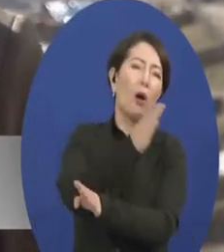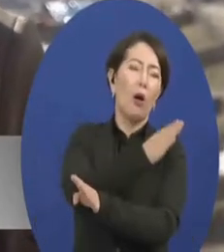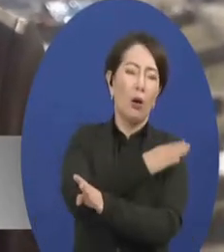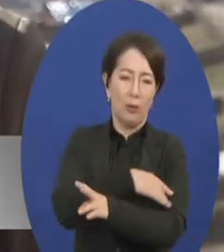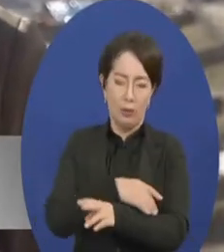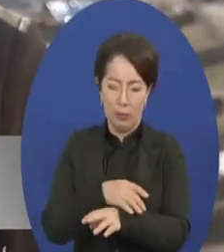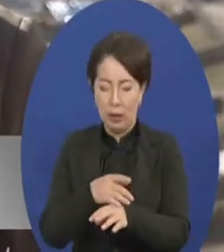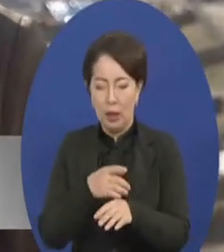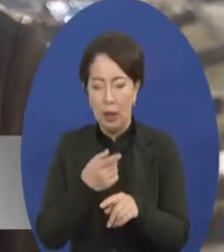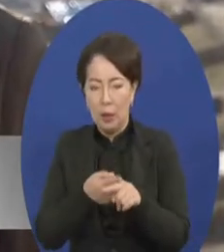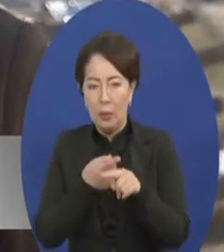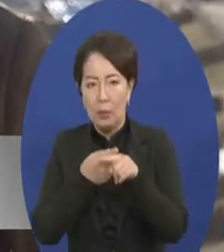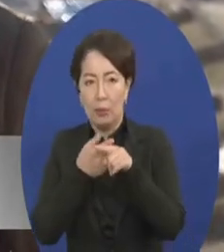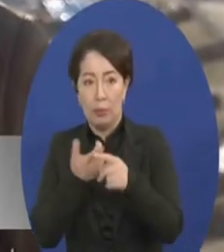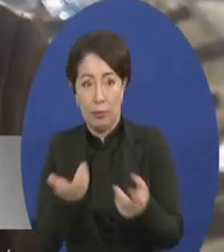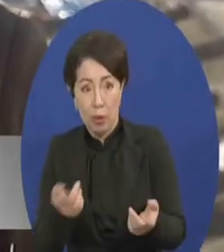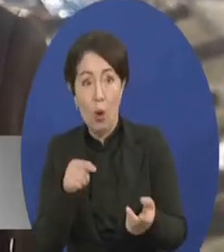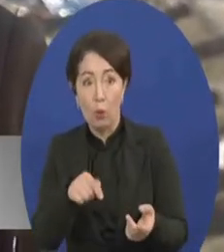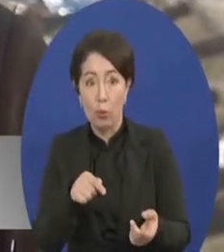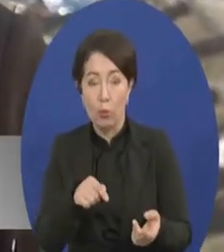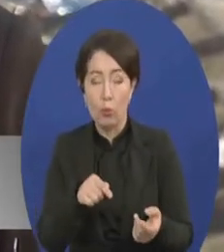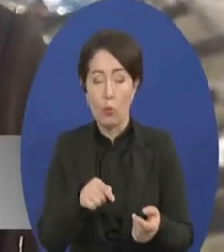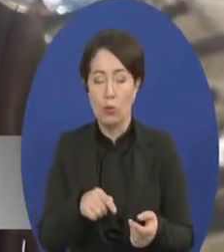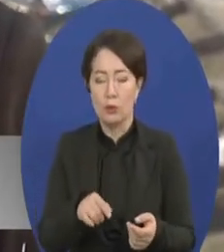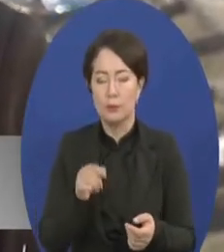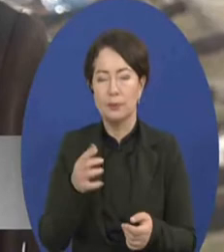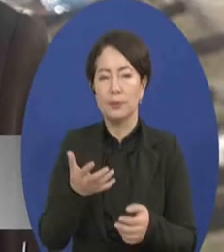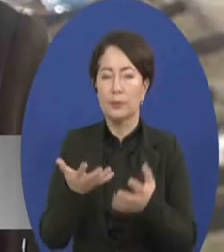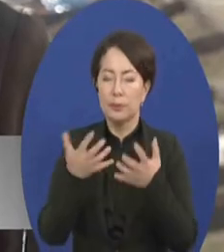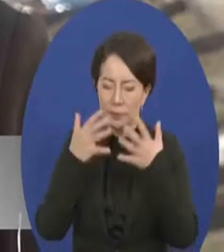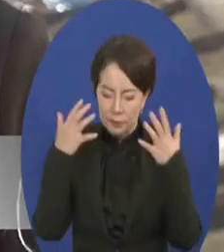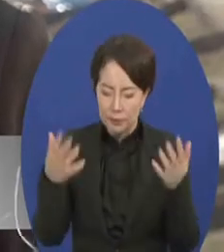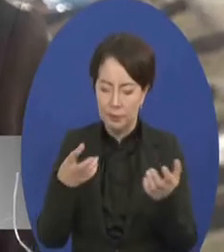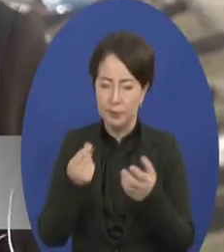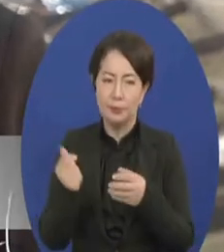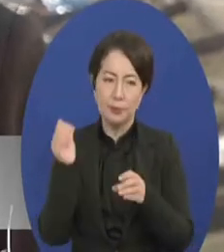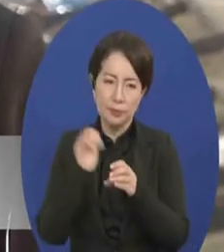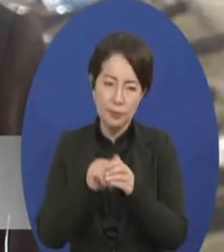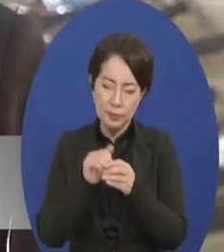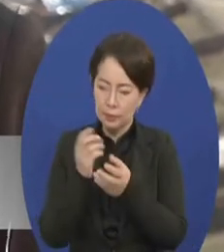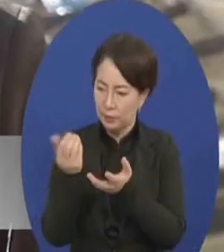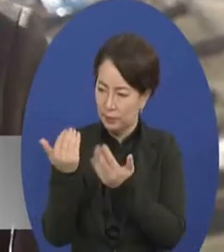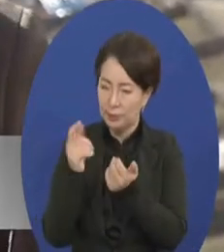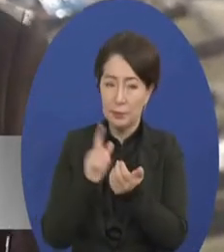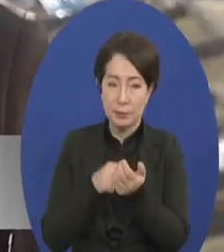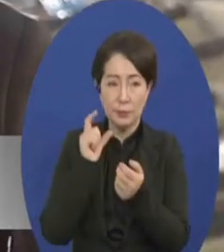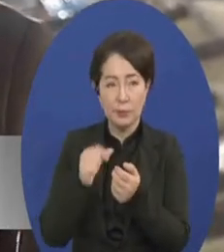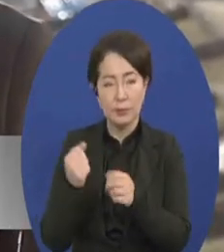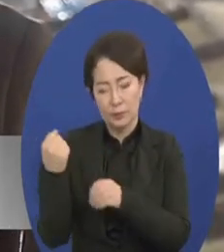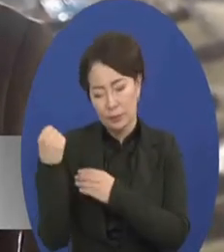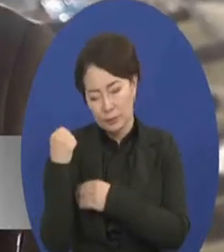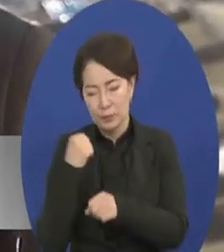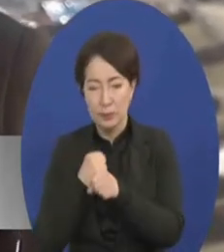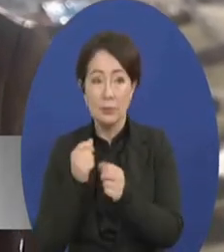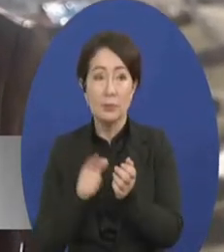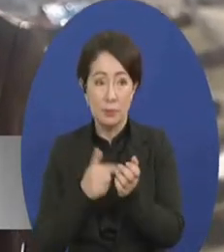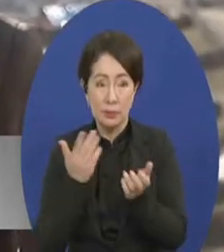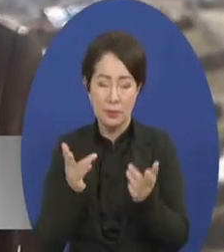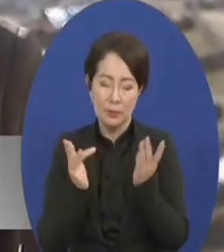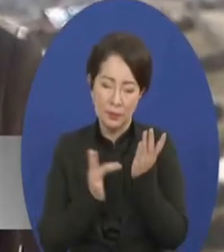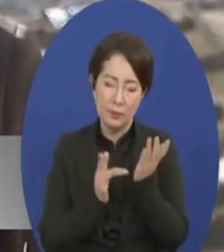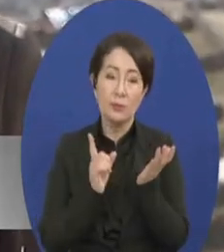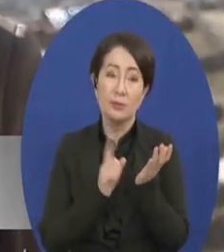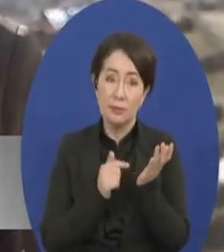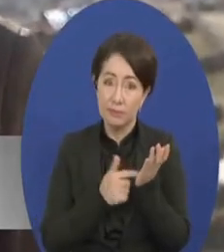байгаад одоо бий болсон зүйлүүд. Энэ бол маш хэмжээний хөрөнгө оруулалт, хөрөнгө санхүү шаардна, хүн хүч шаардна, за